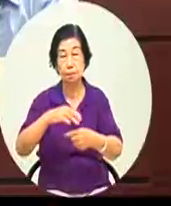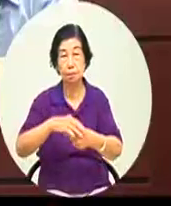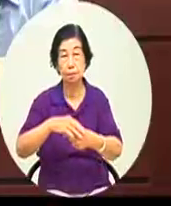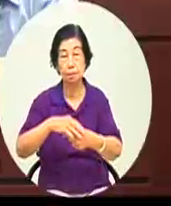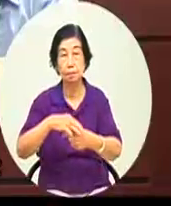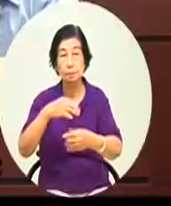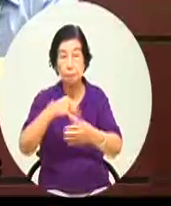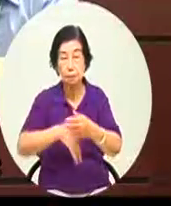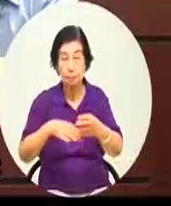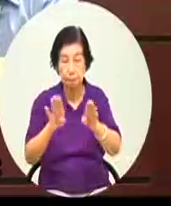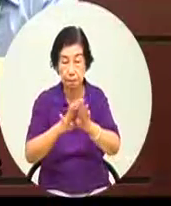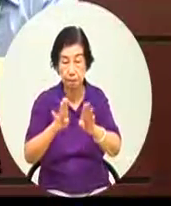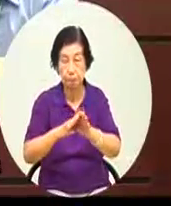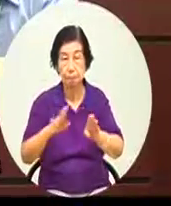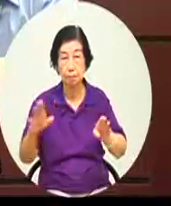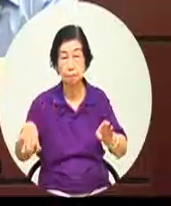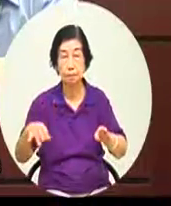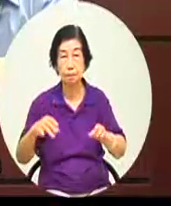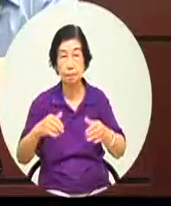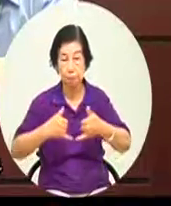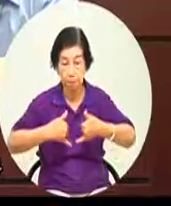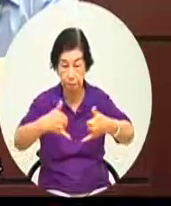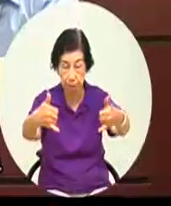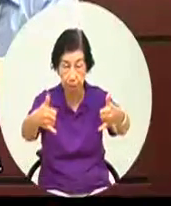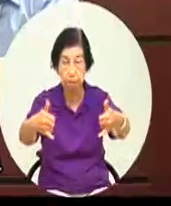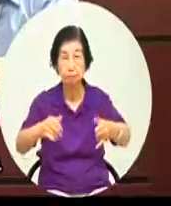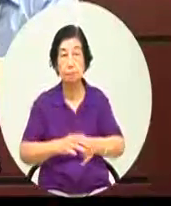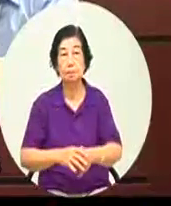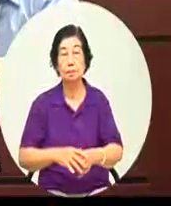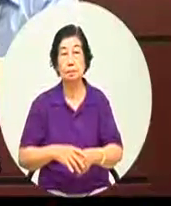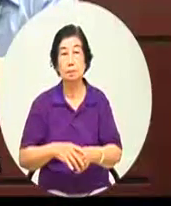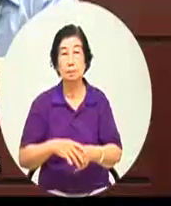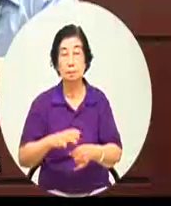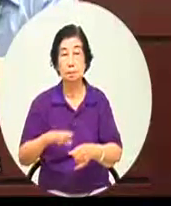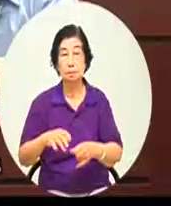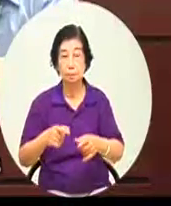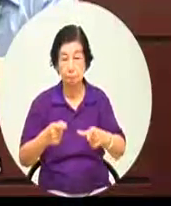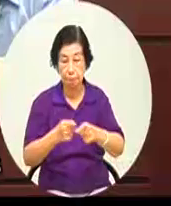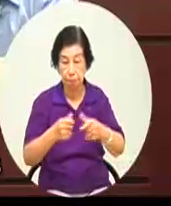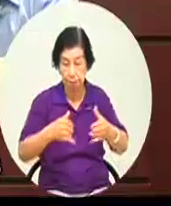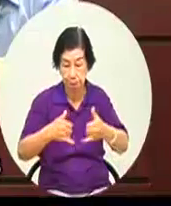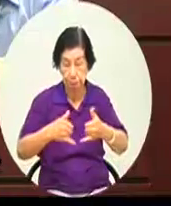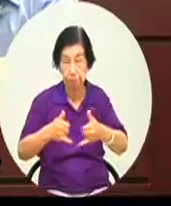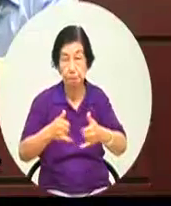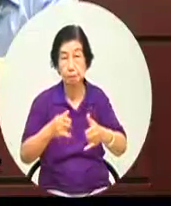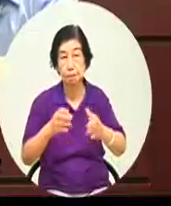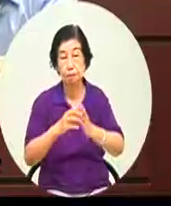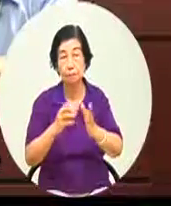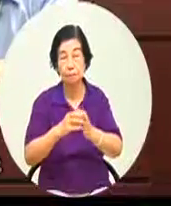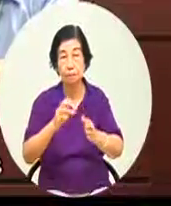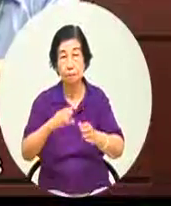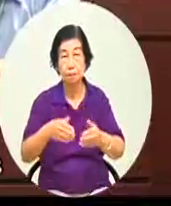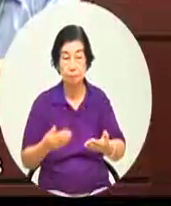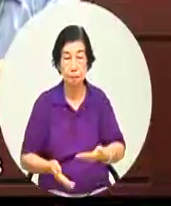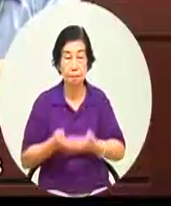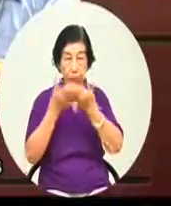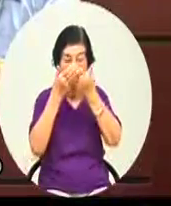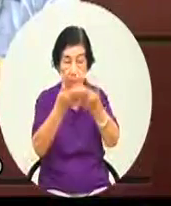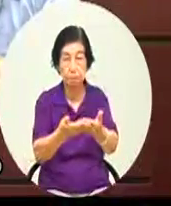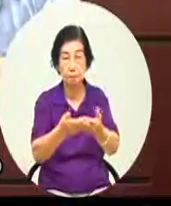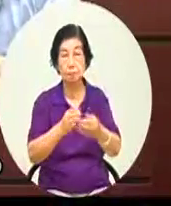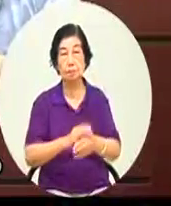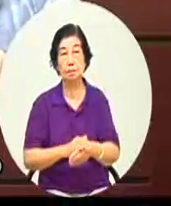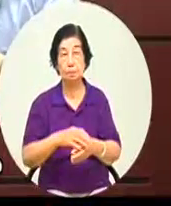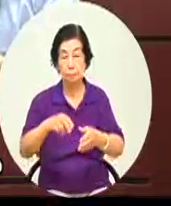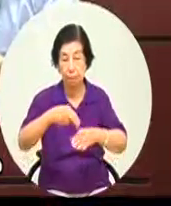计划哈，我们公务局也有送这个营建署的生活圈道路计划。啊，因为今年那个契燃费哈，那